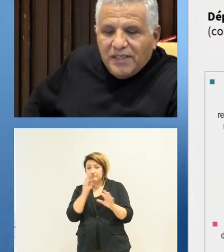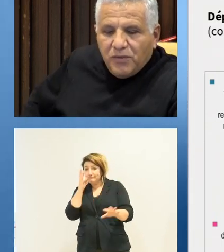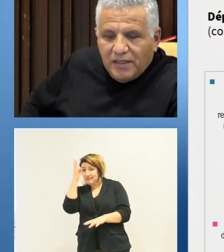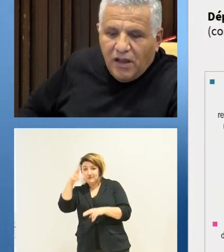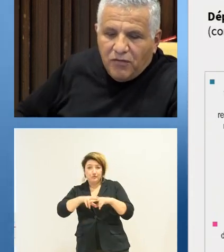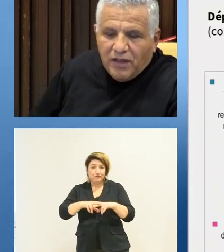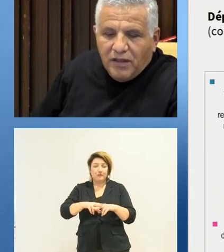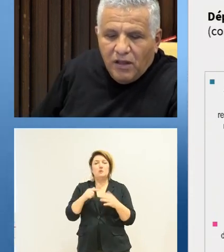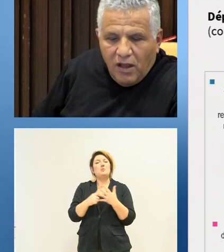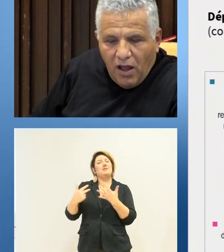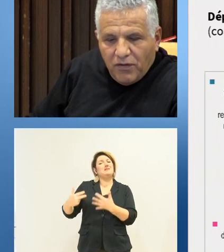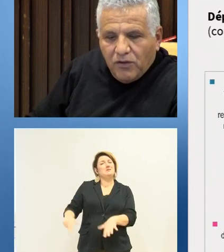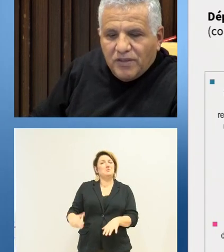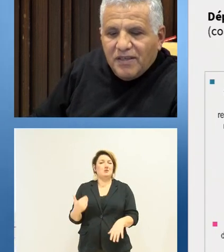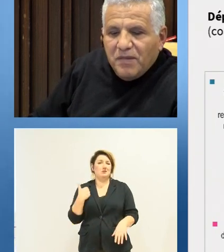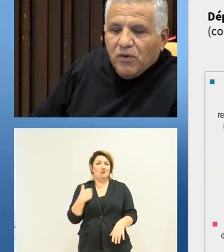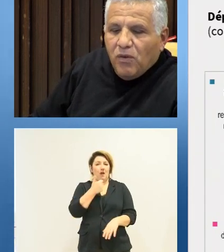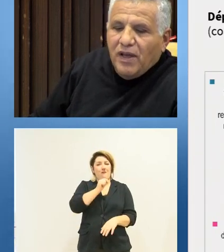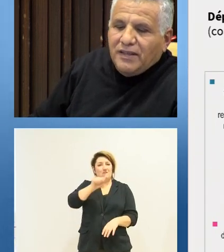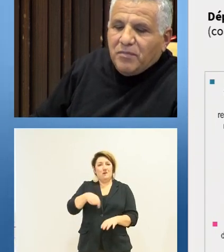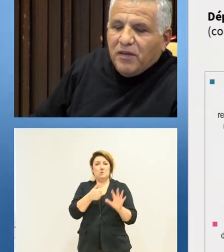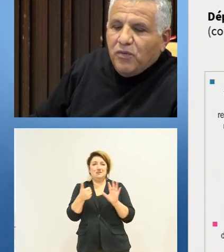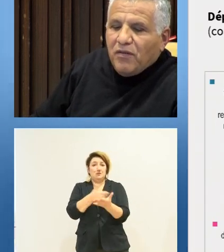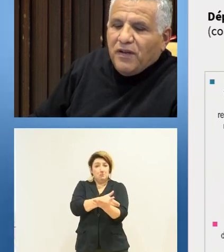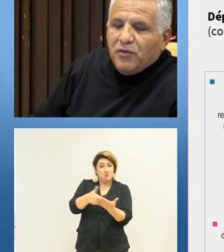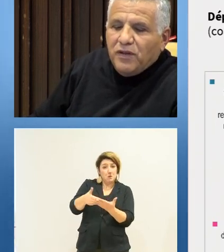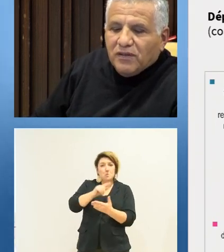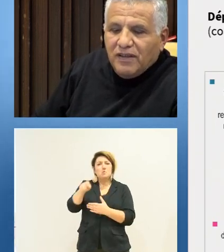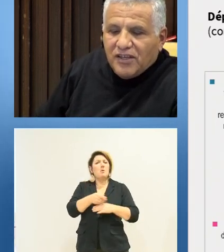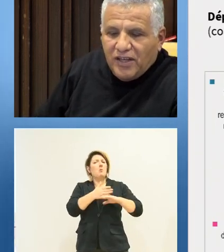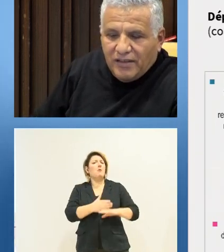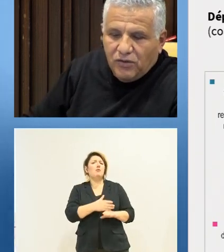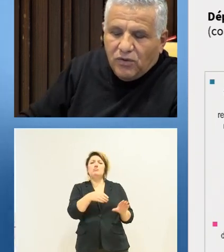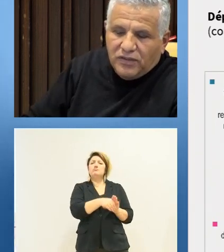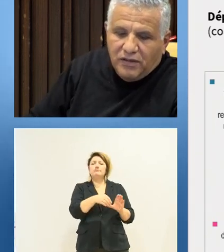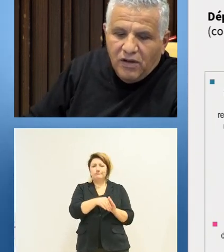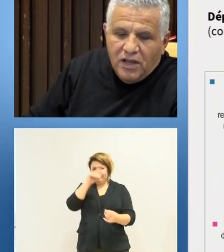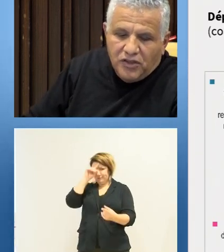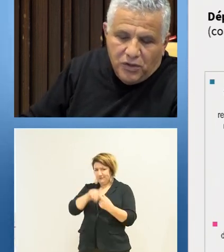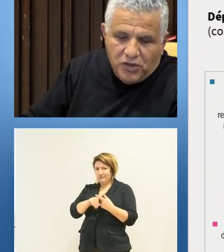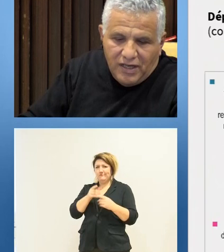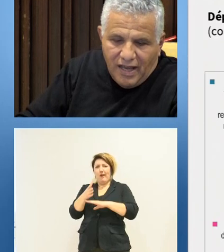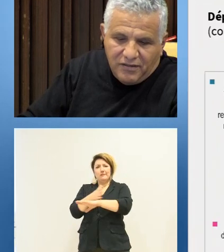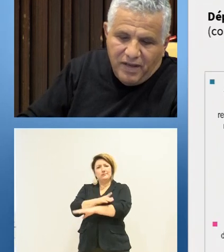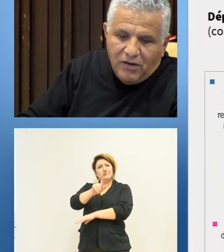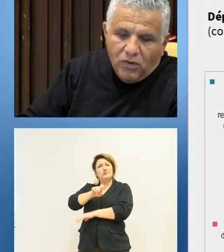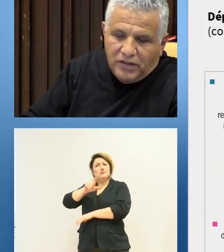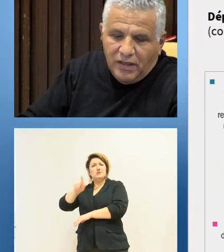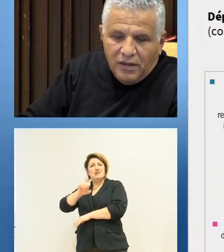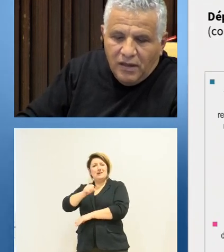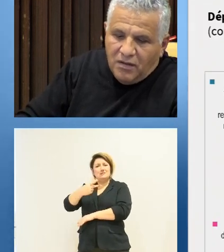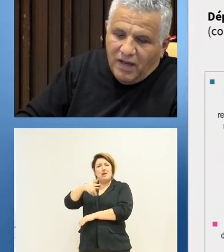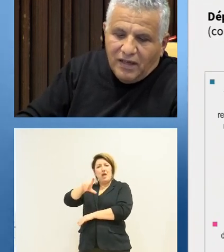2018 environ 1,6 million étaient prévues afin de financer l'achat d'actions concernant ge ge et la spl